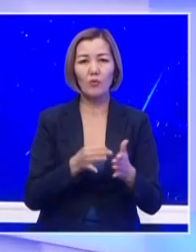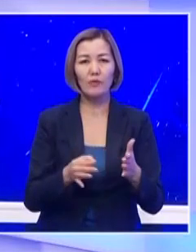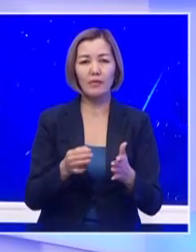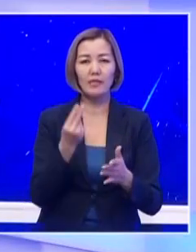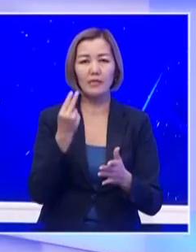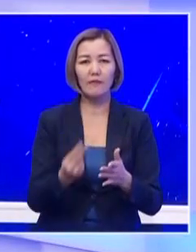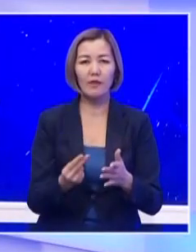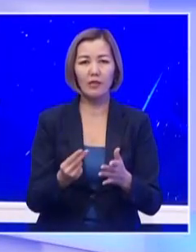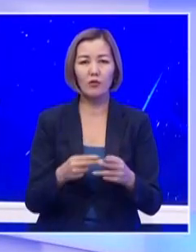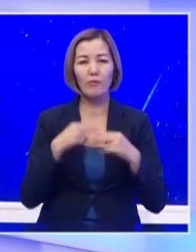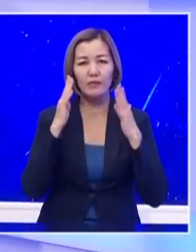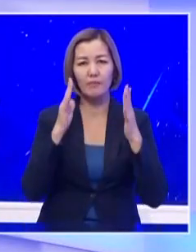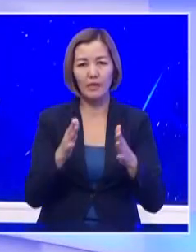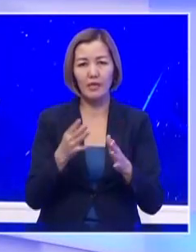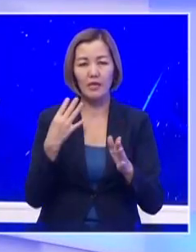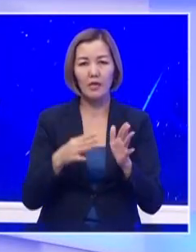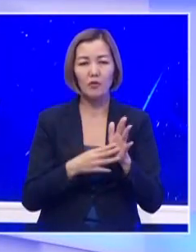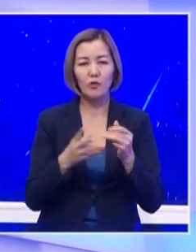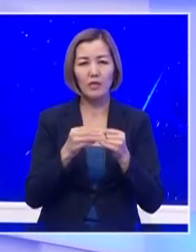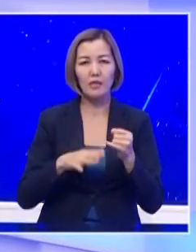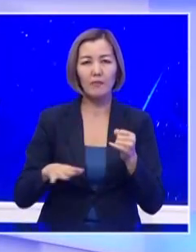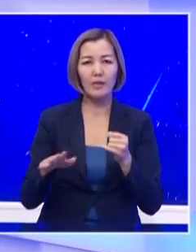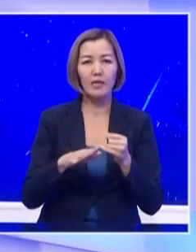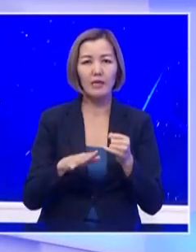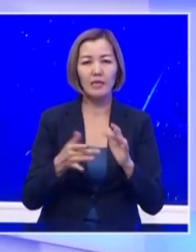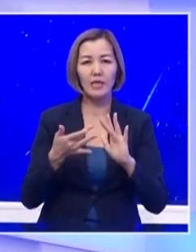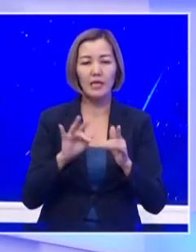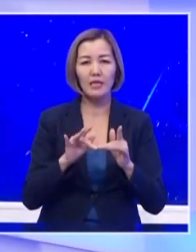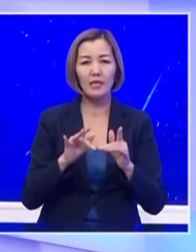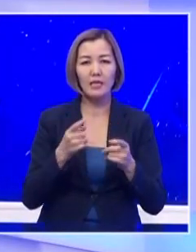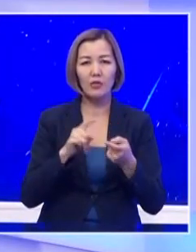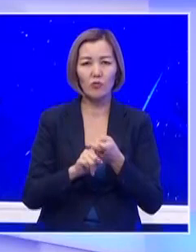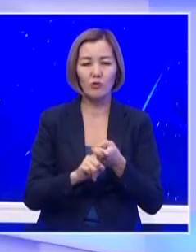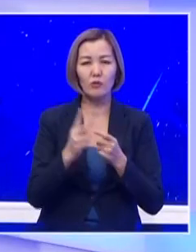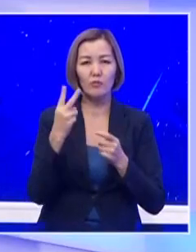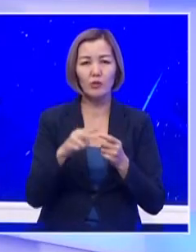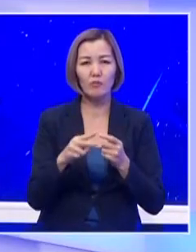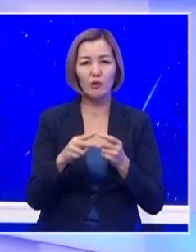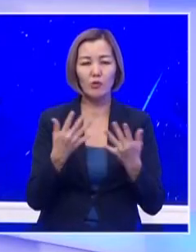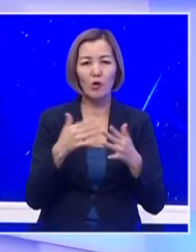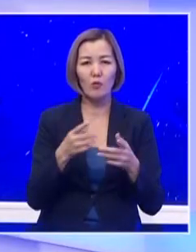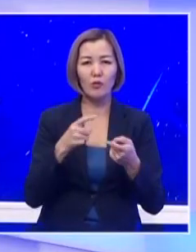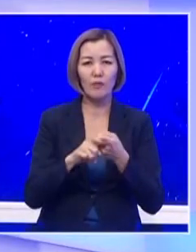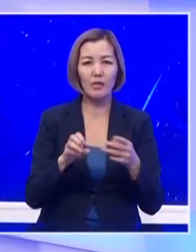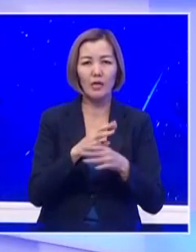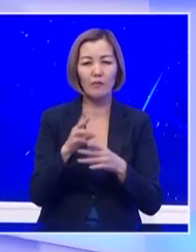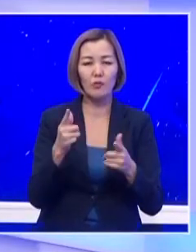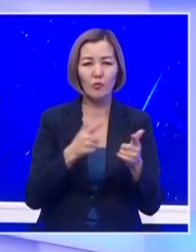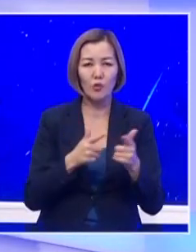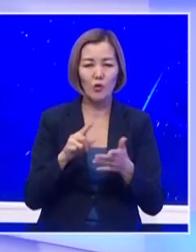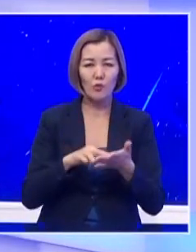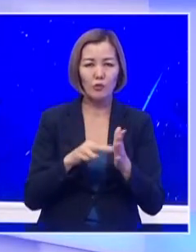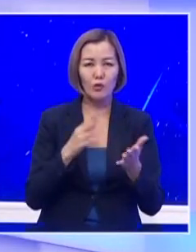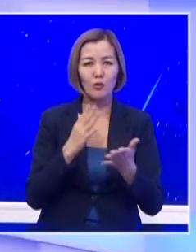Быйыл облысты цифрландыруға басымдық берілді. 49 елді мекенде интернет желісіне қосып, 20-ға жуық ауылды байланыспен қамту көзделіп